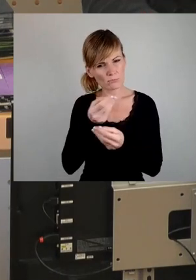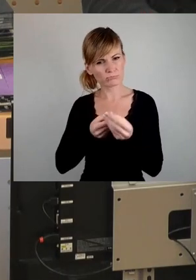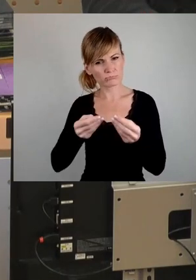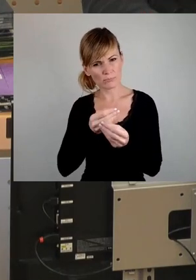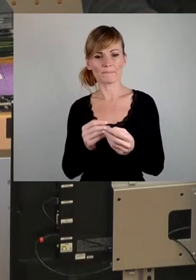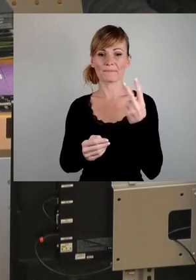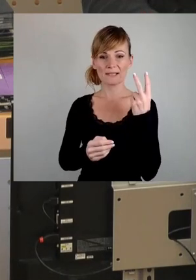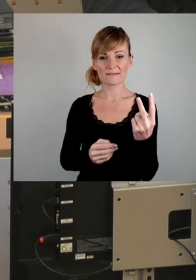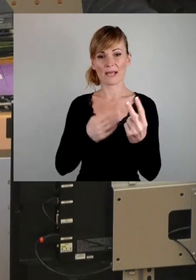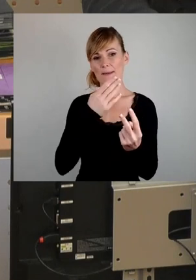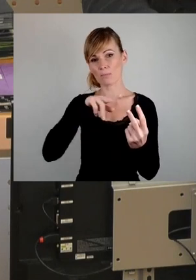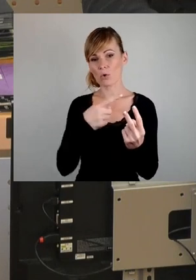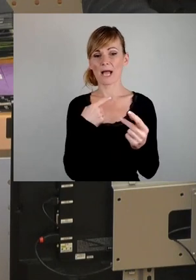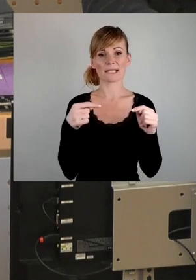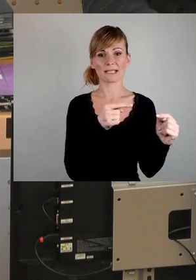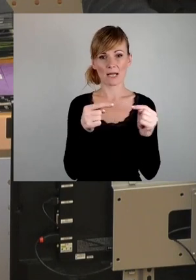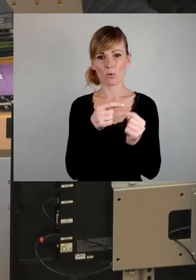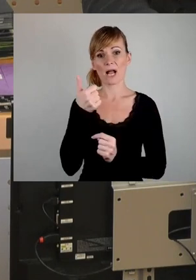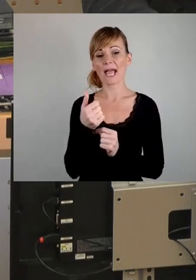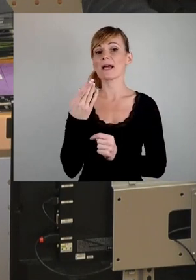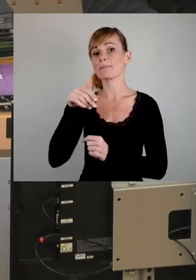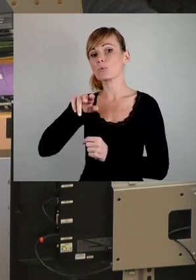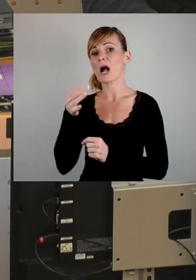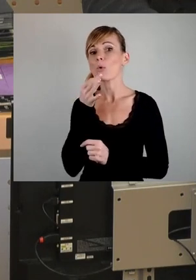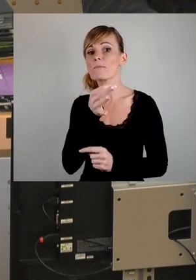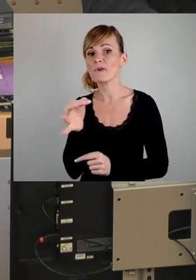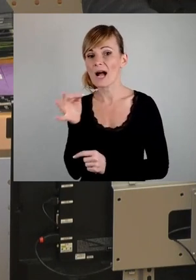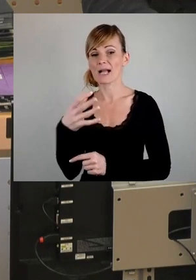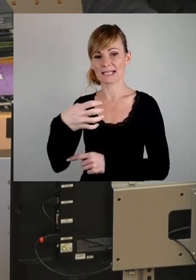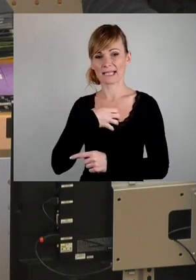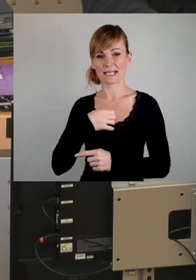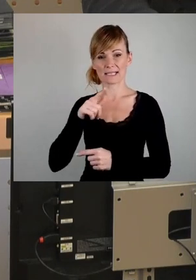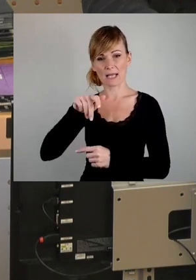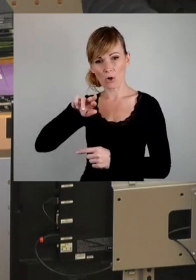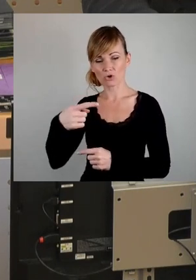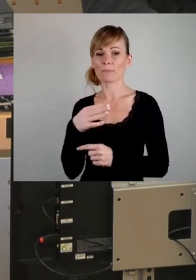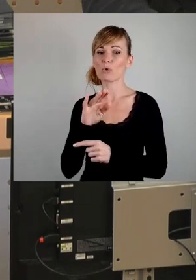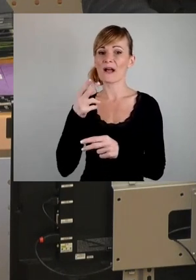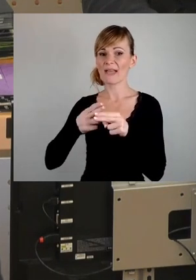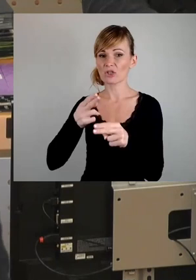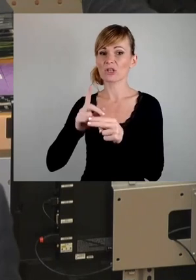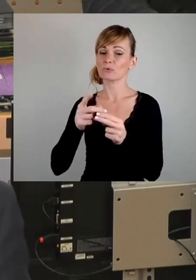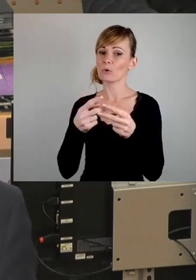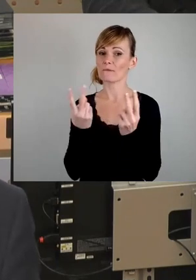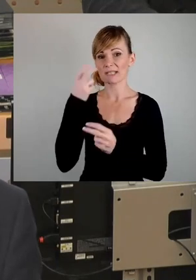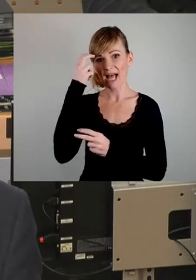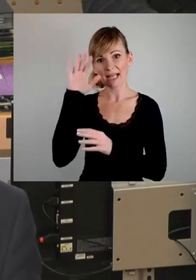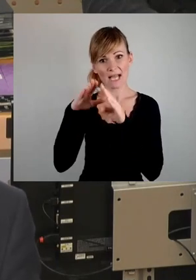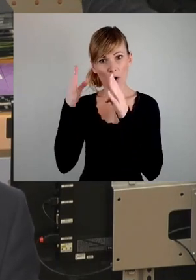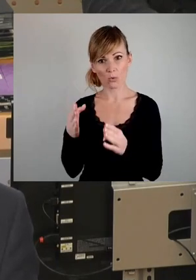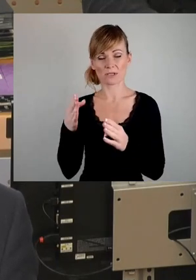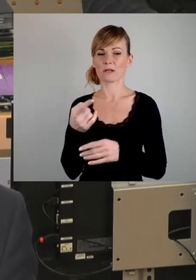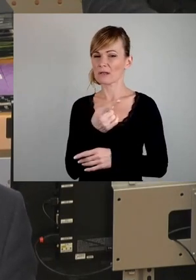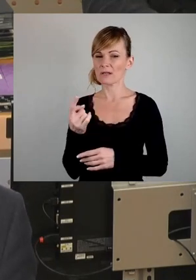einer BUGA-Umfrage, der Dresden-Lounge, der BUGA-Werkstatt sowie zum offenen Rathaus kamen